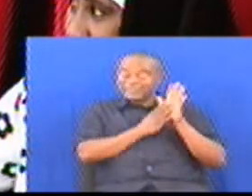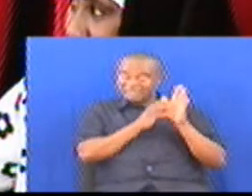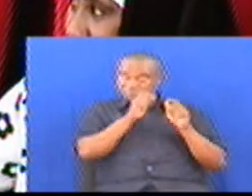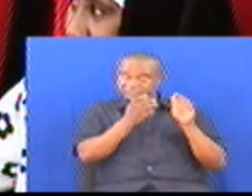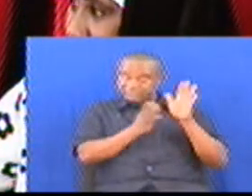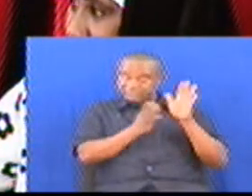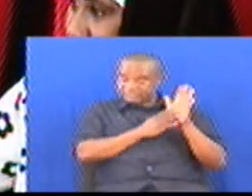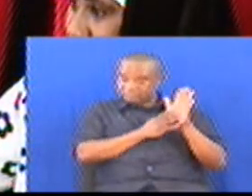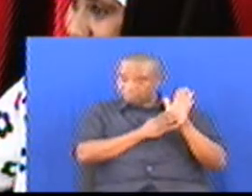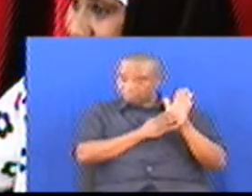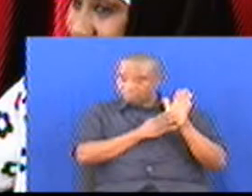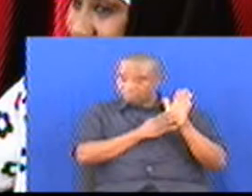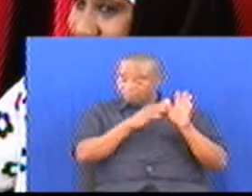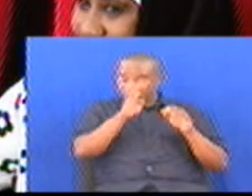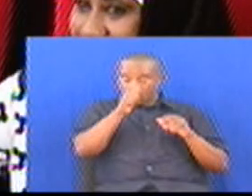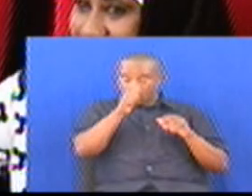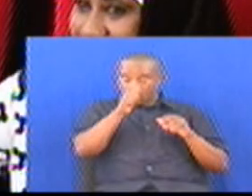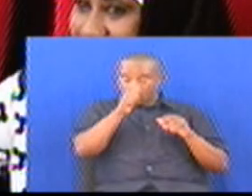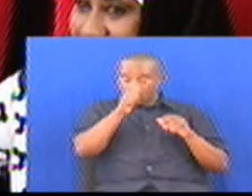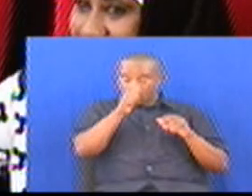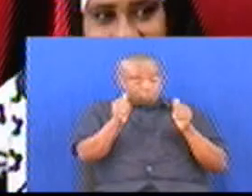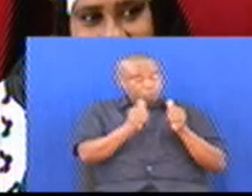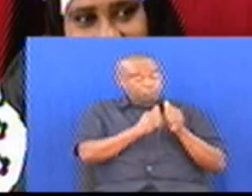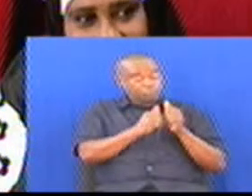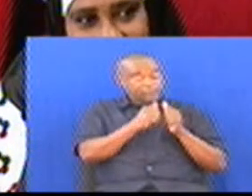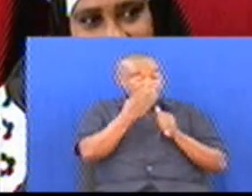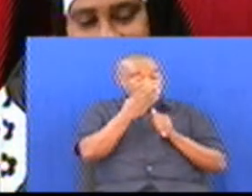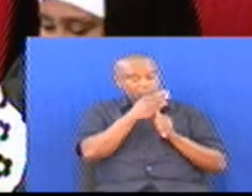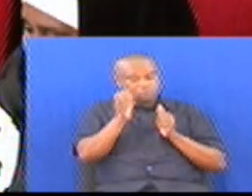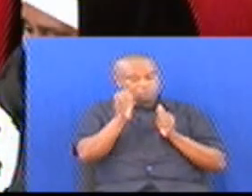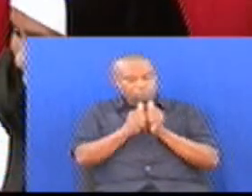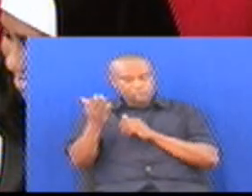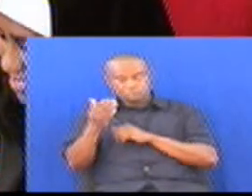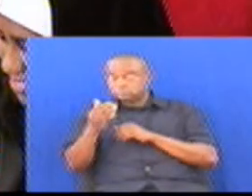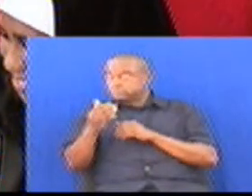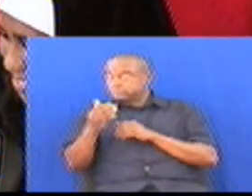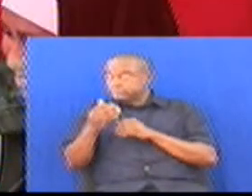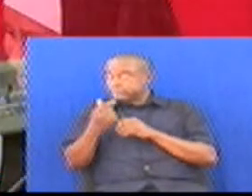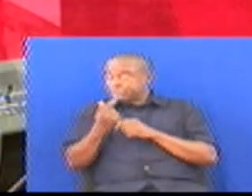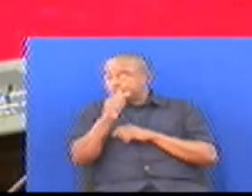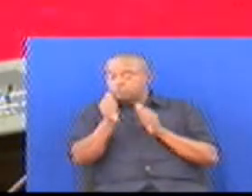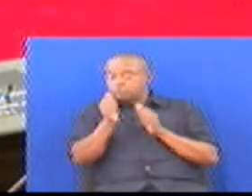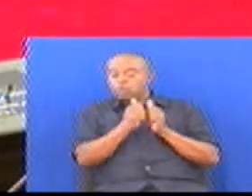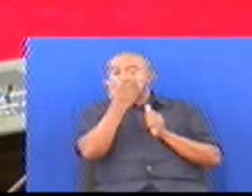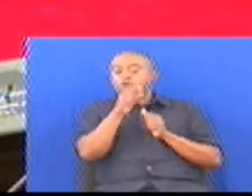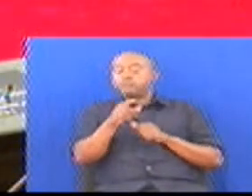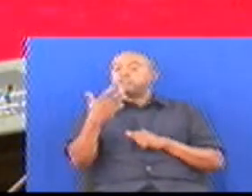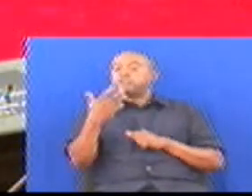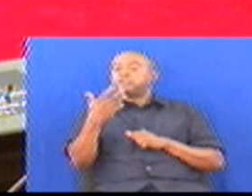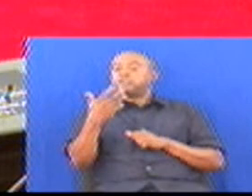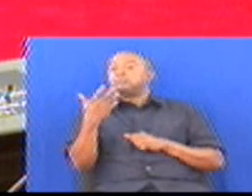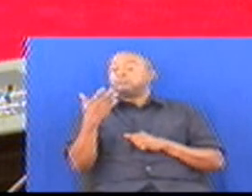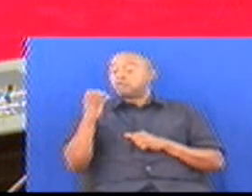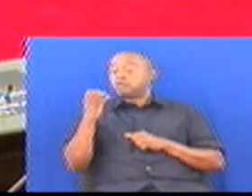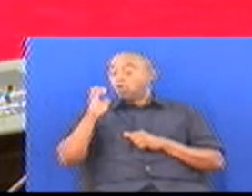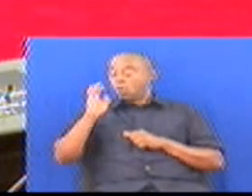9.9 mwaka 2014-15 hadi shilingi trilioni 15.5